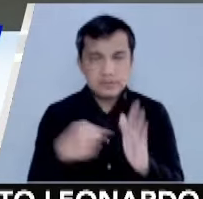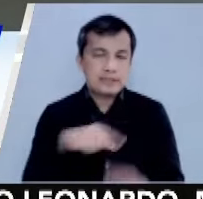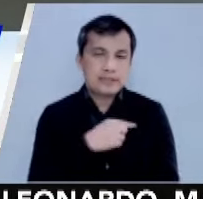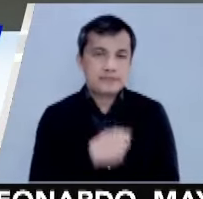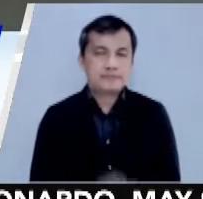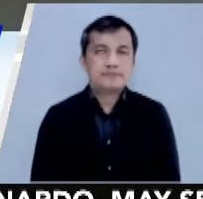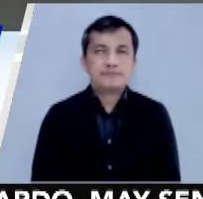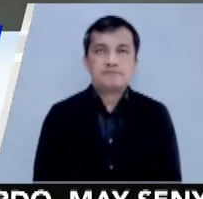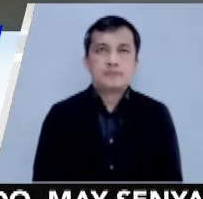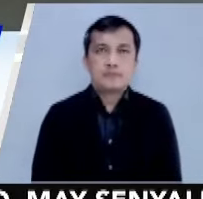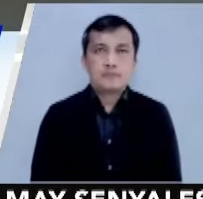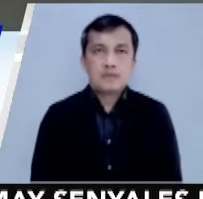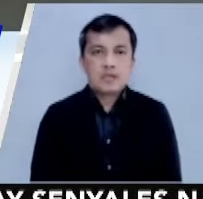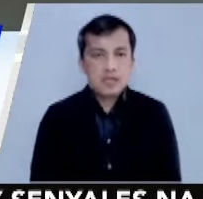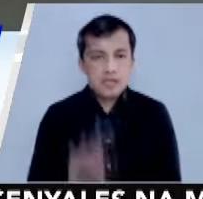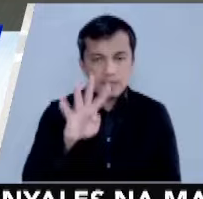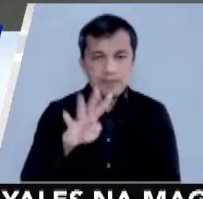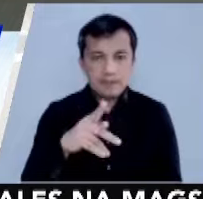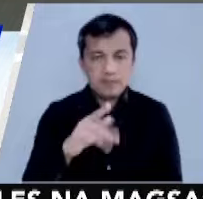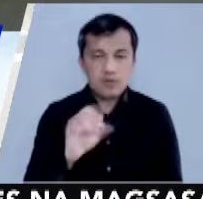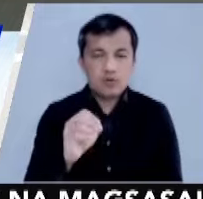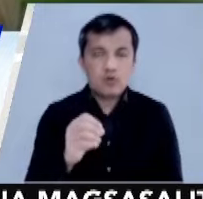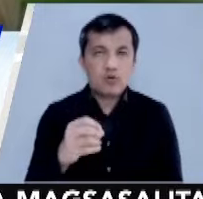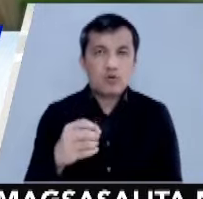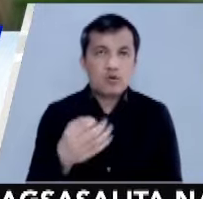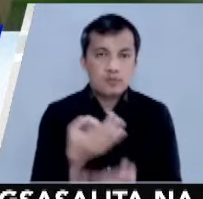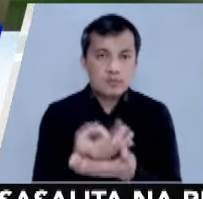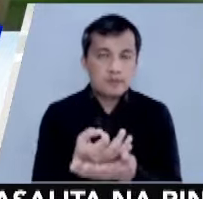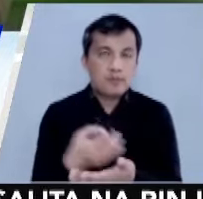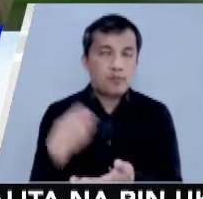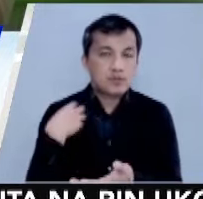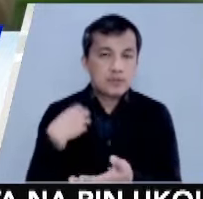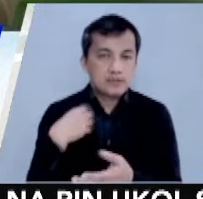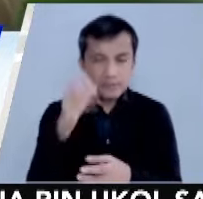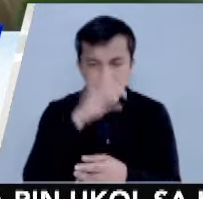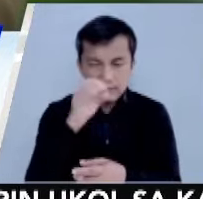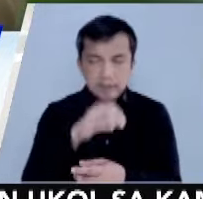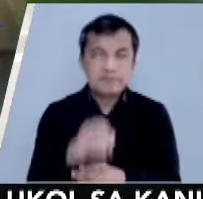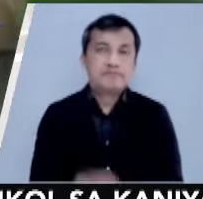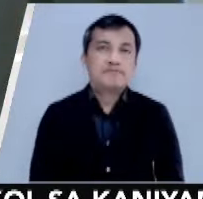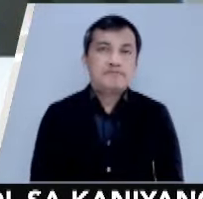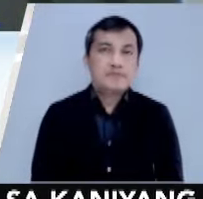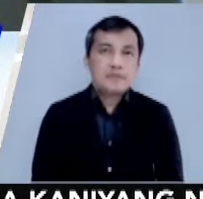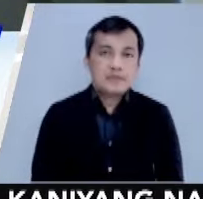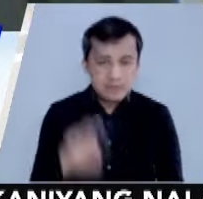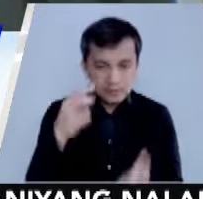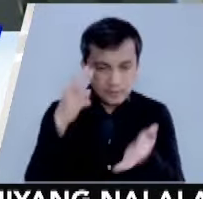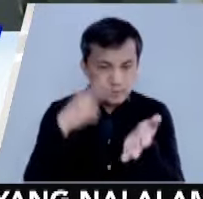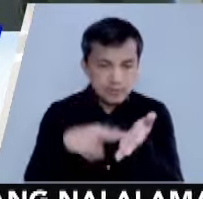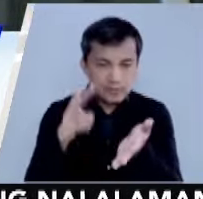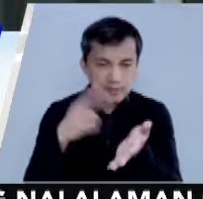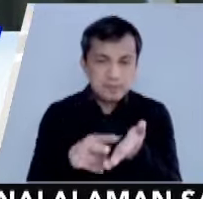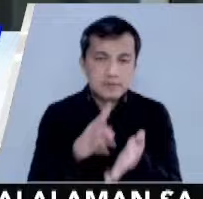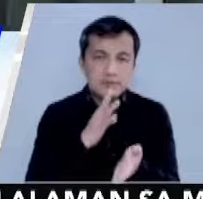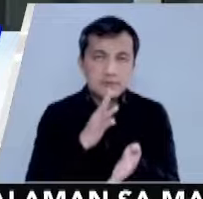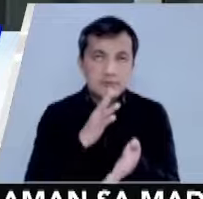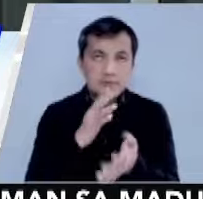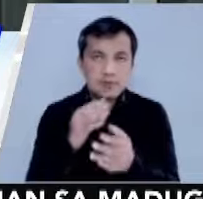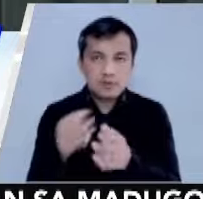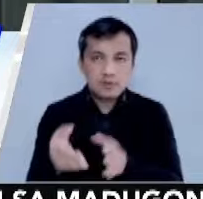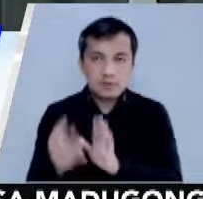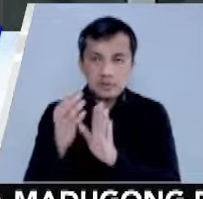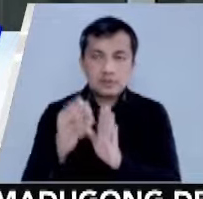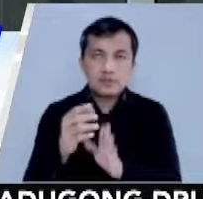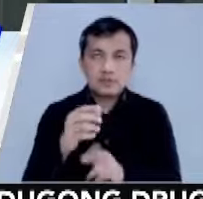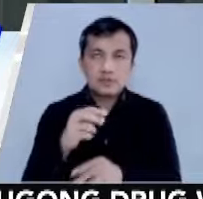4 na dayuhang Pogo financiers ang pinaghahanap ng PAOK. Vine-verify naman ng PAOK ang mga pahayag ng lumutang na saksi na